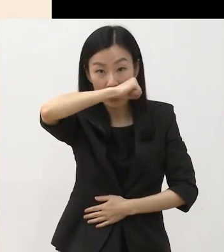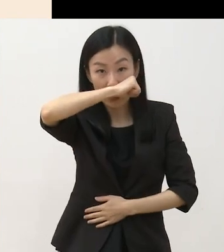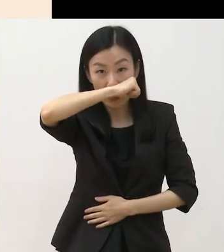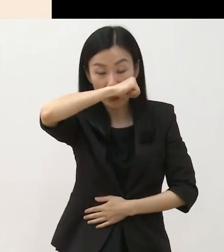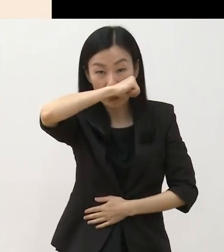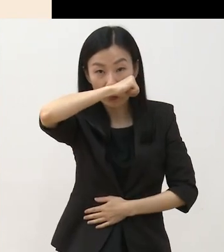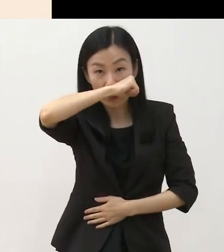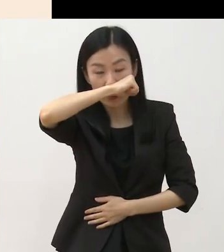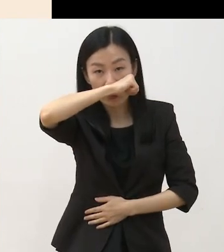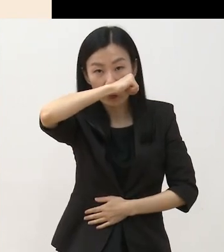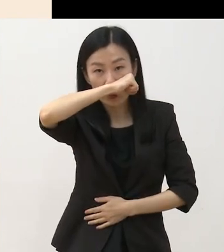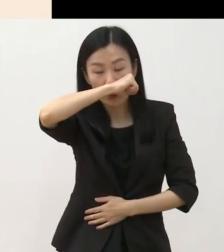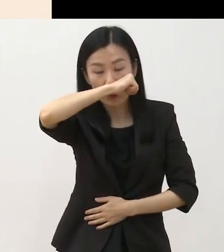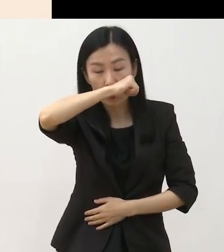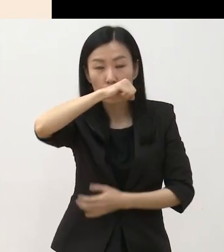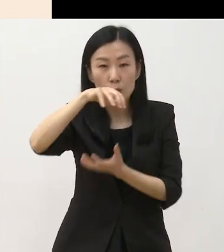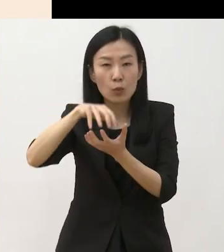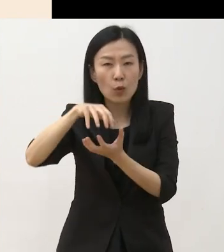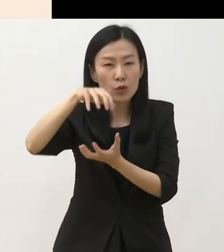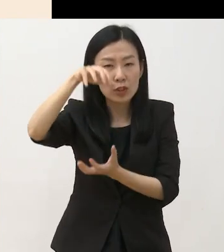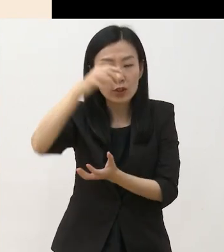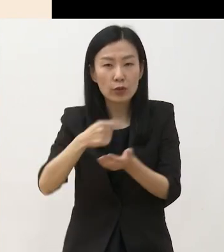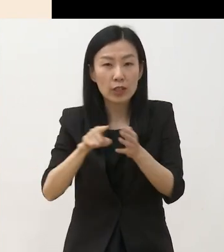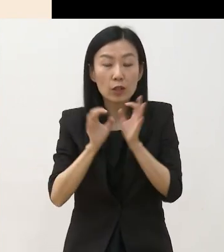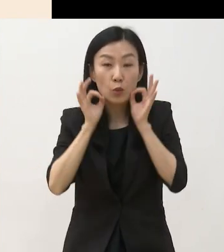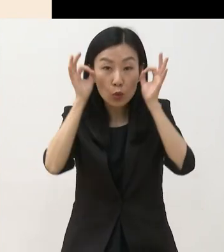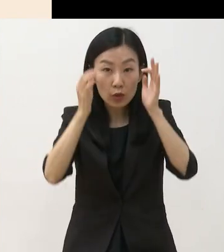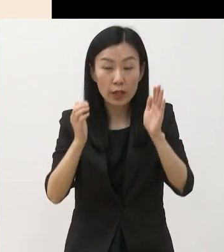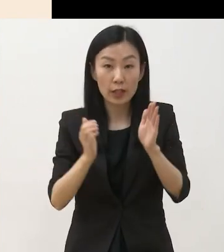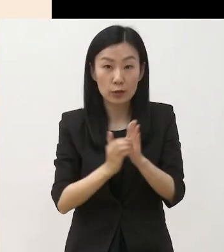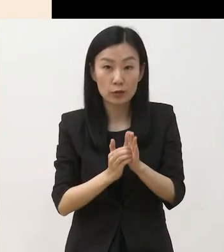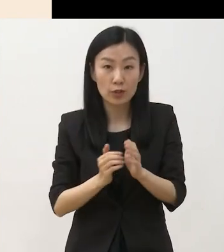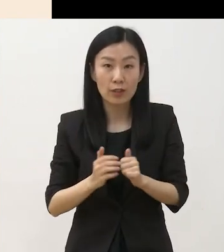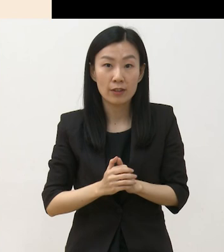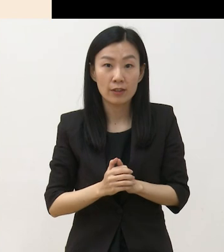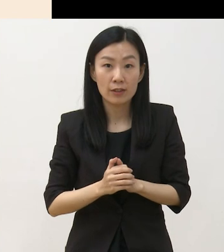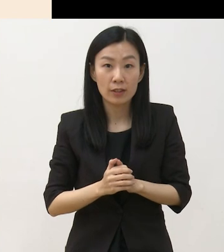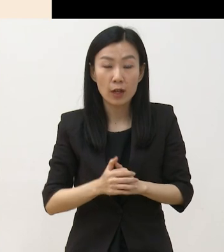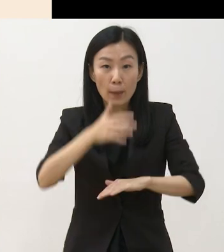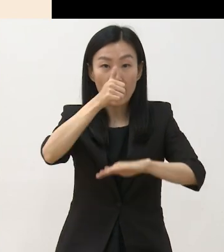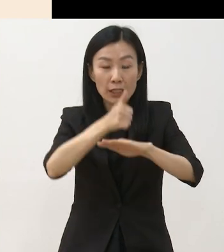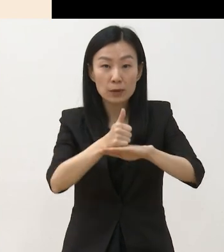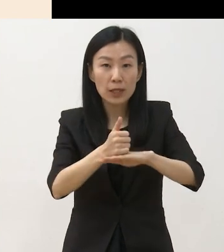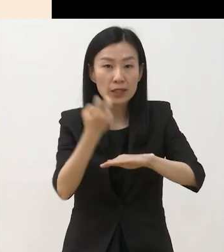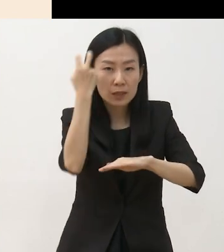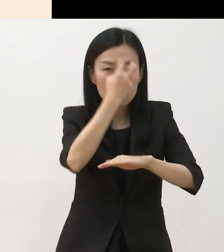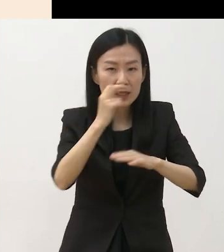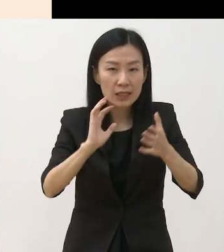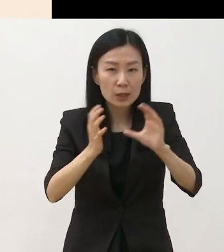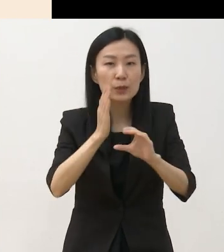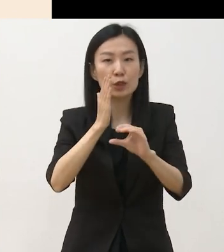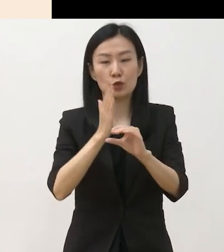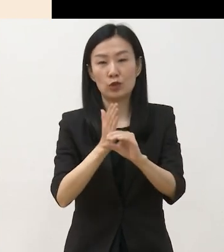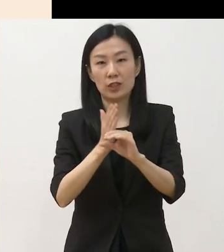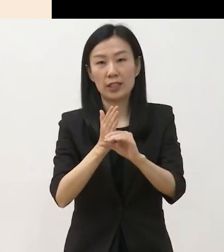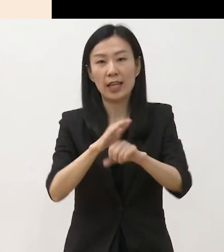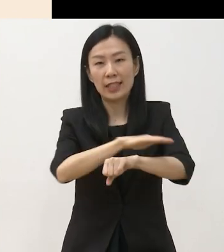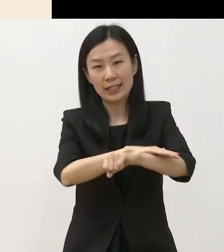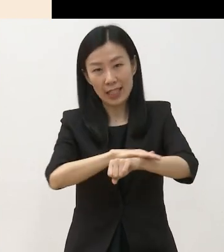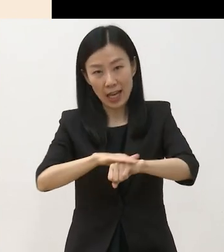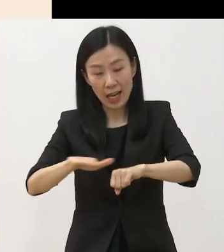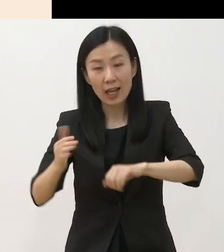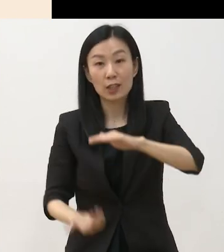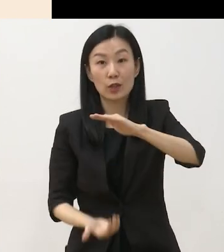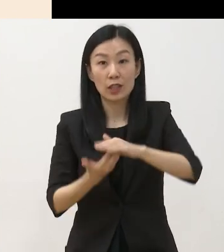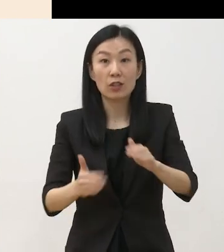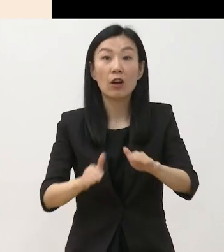대폭 증액하기 위한 많은 노력들을 해왔고요. 마지막 지금 국회 심의 결과를 남겨두고 있는데 잘 되어져서